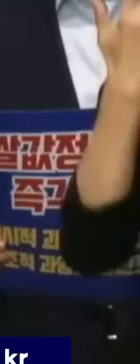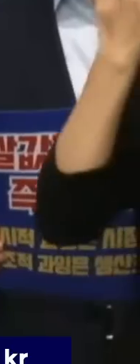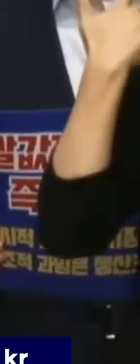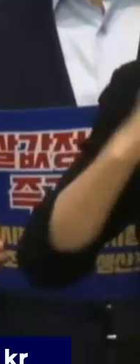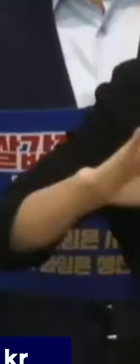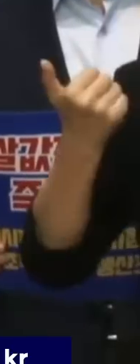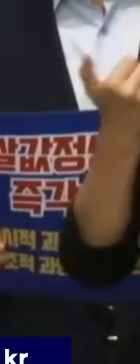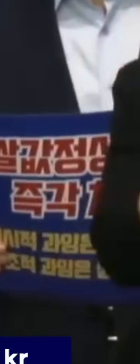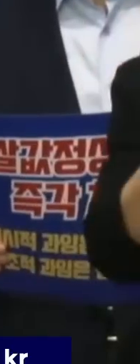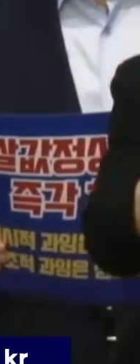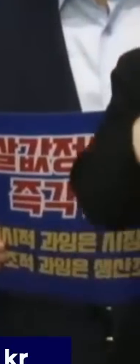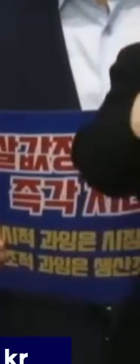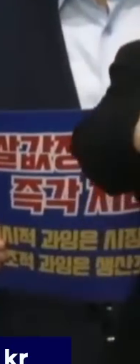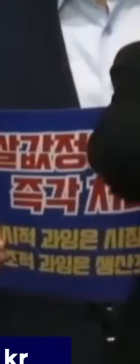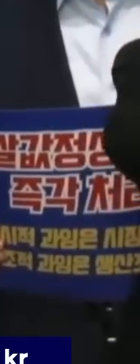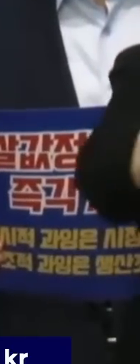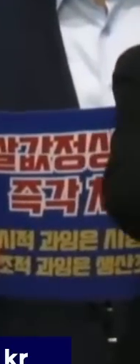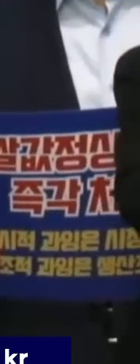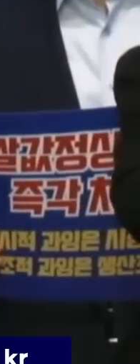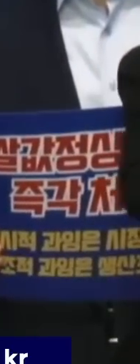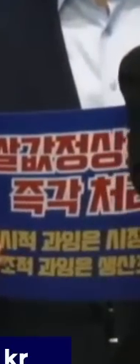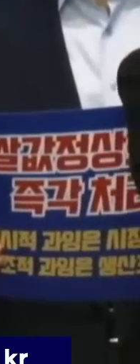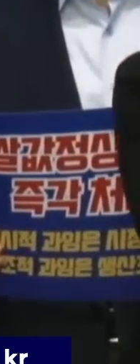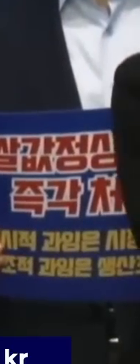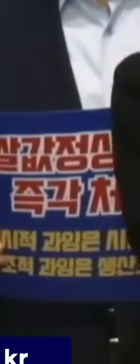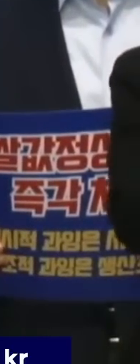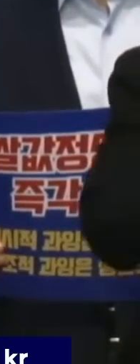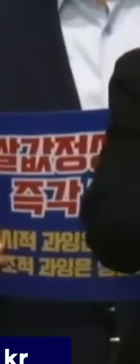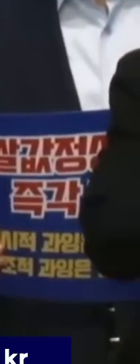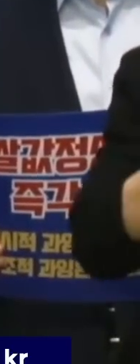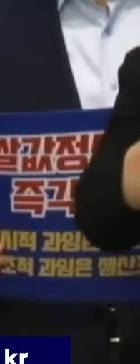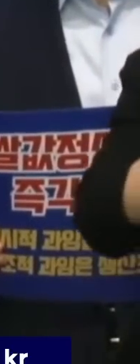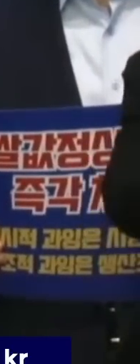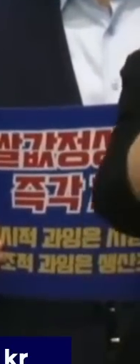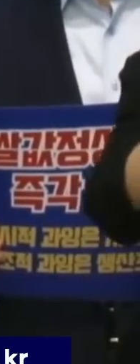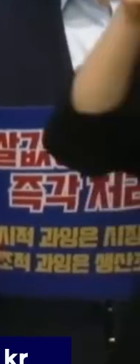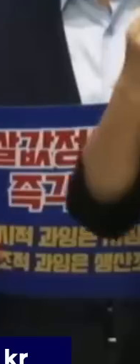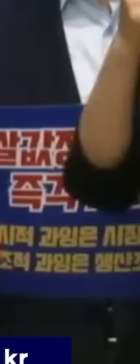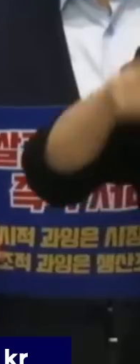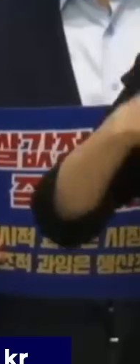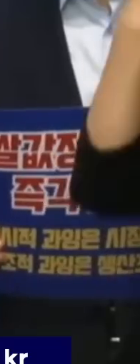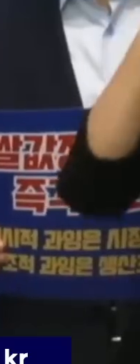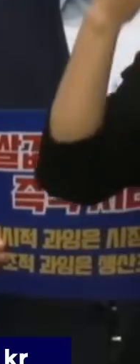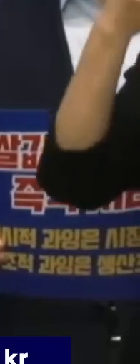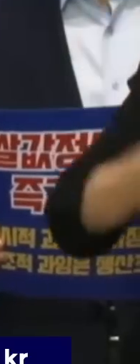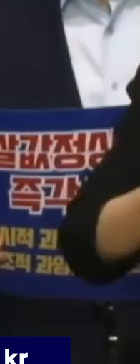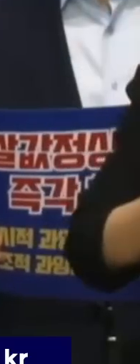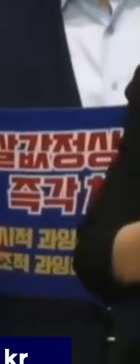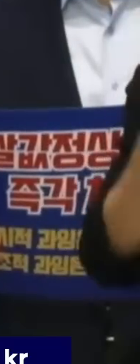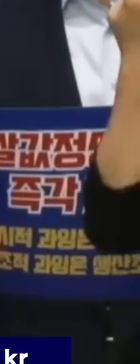농림위 법안심사 소위에서 처리했던 양곡관리법, 이른바 쌀값 정상화법이